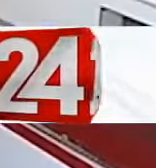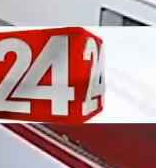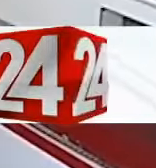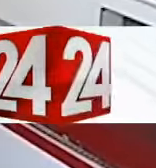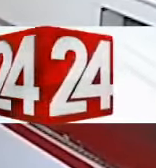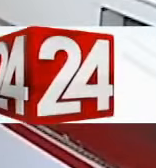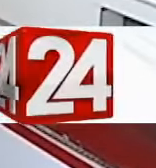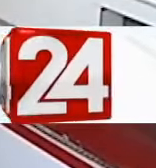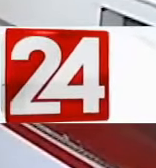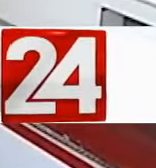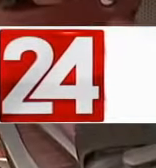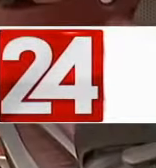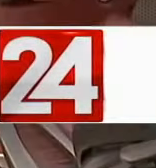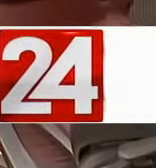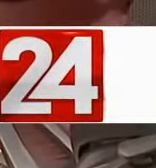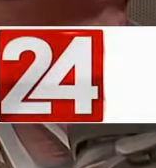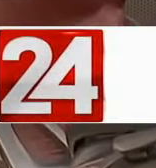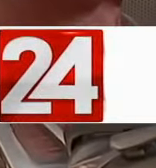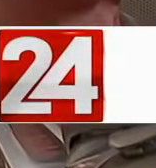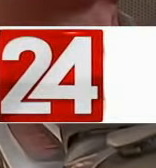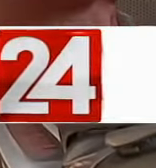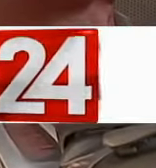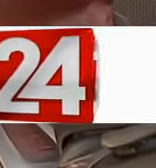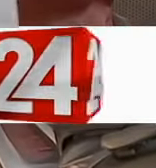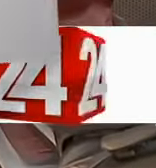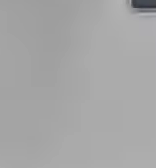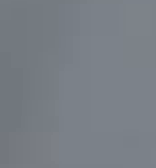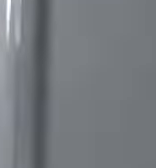Supply ng paracetamol, kamusta na kaya?